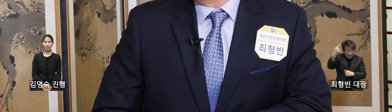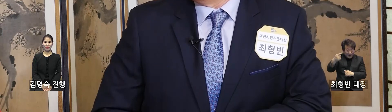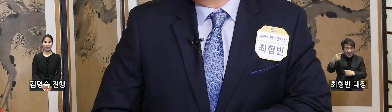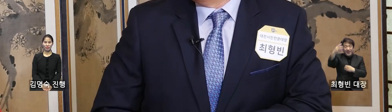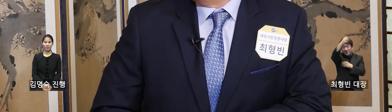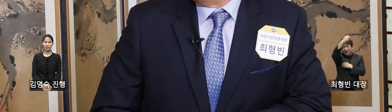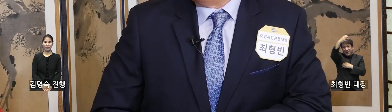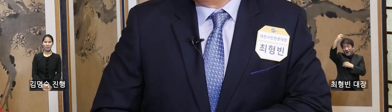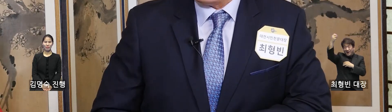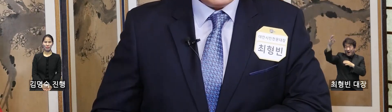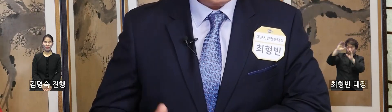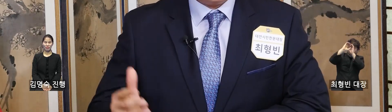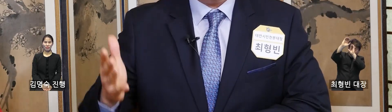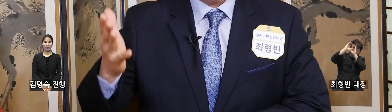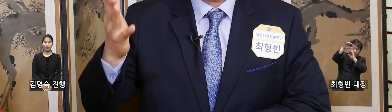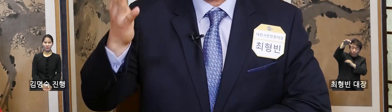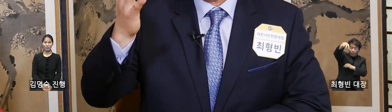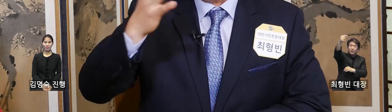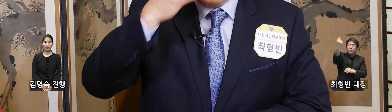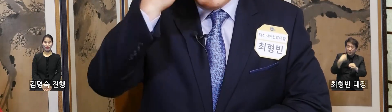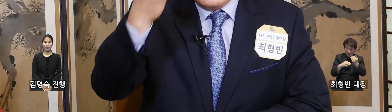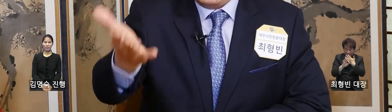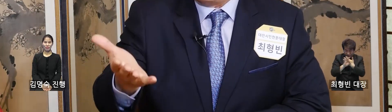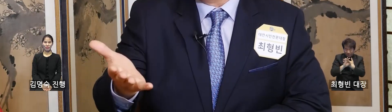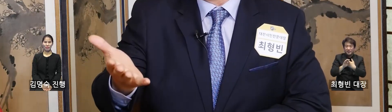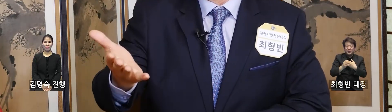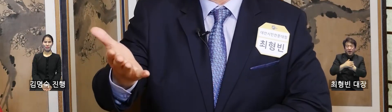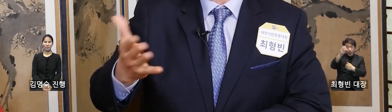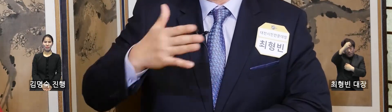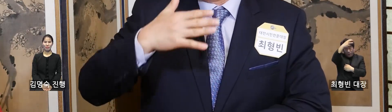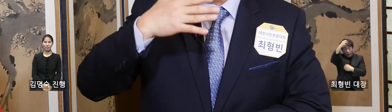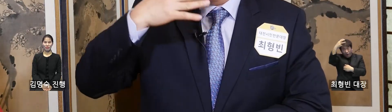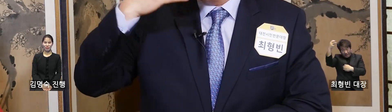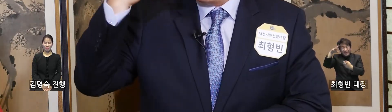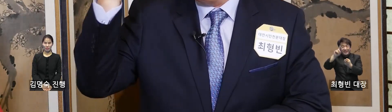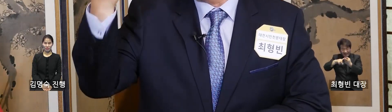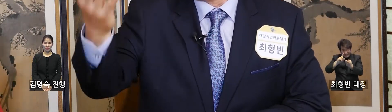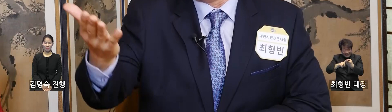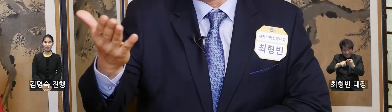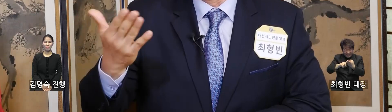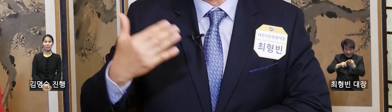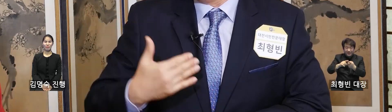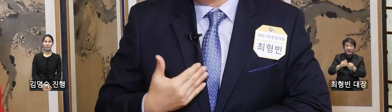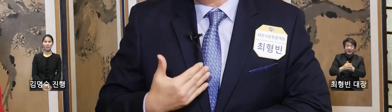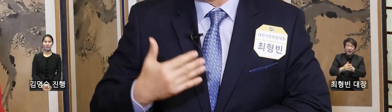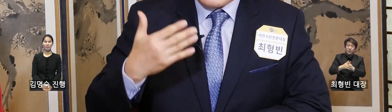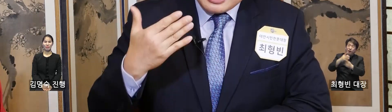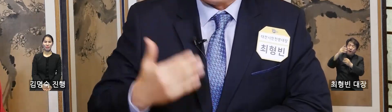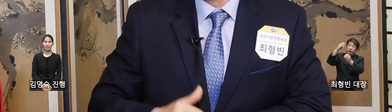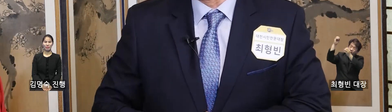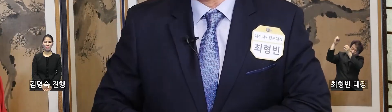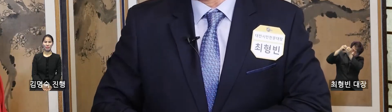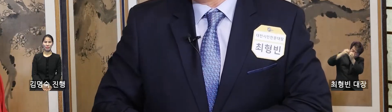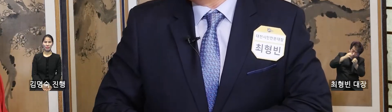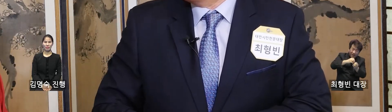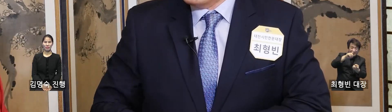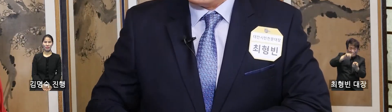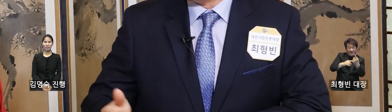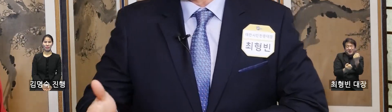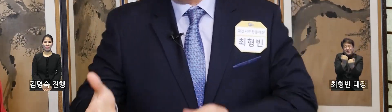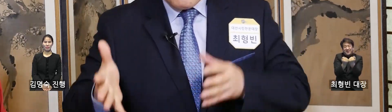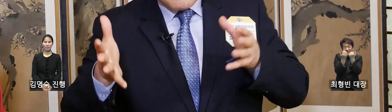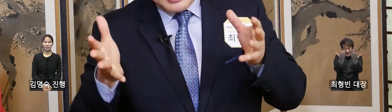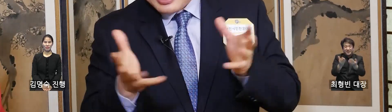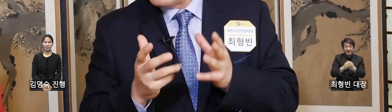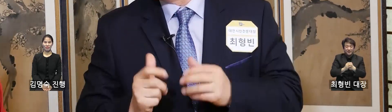오시면 은 우리 사장님 한테 별자리 에 대한 거 아니면 접혀 에 대한 유래 다 설명 드릴께요